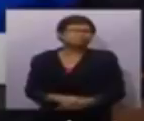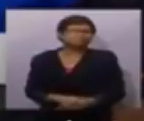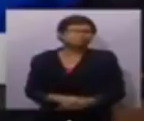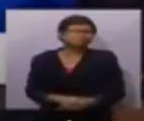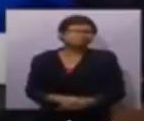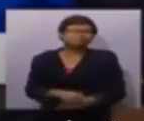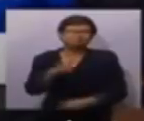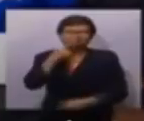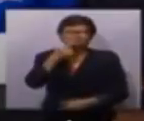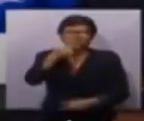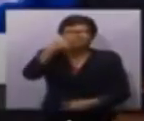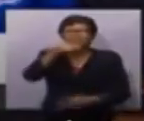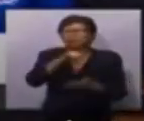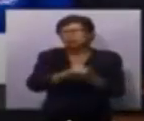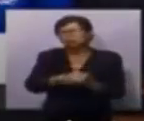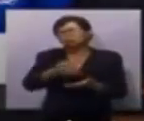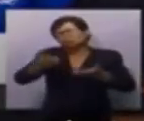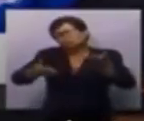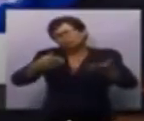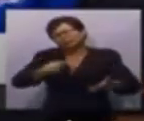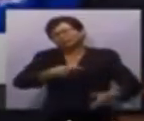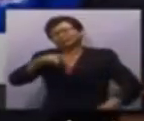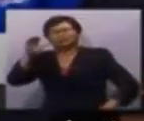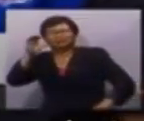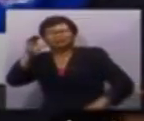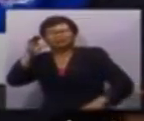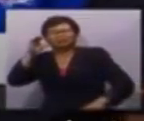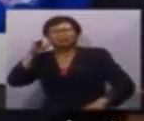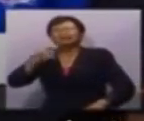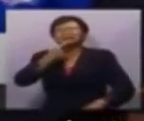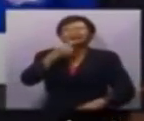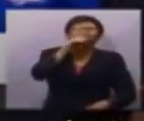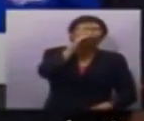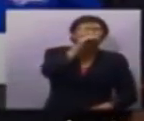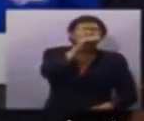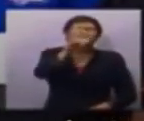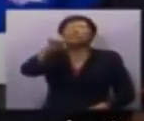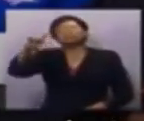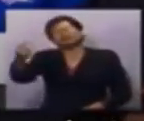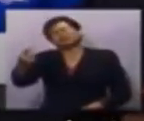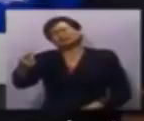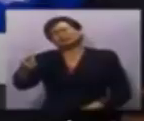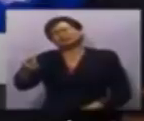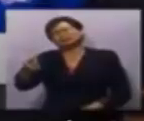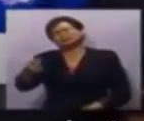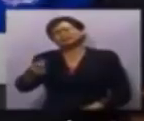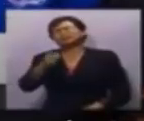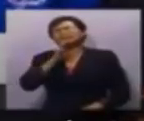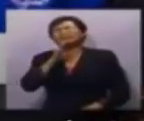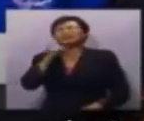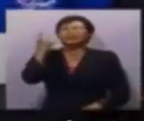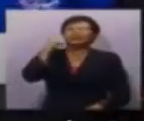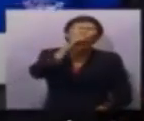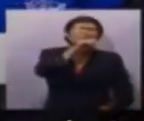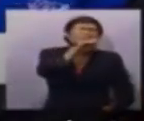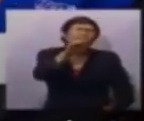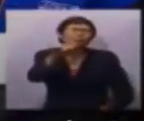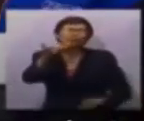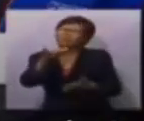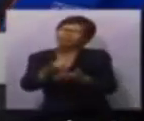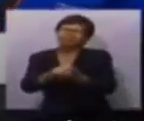Statement begitu mungkin kita dengar secara hearsay saja. Macam you kata tadi cakap-cakap ya